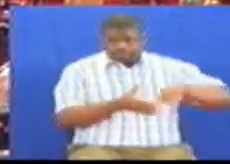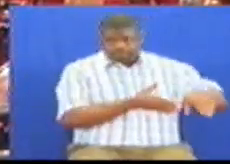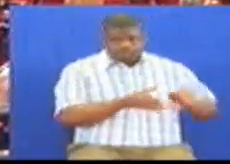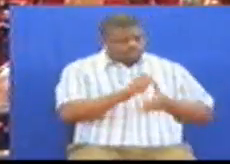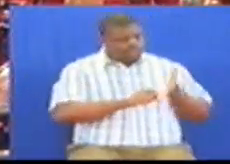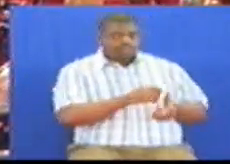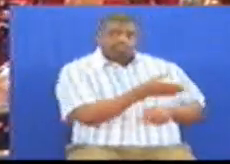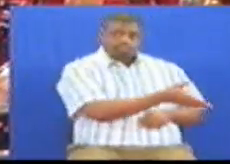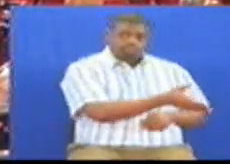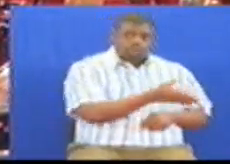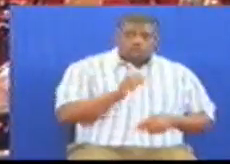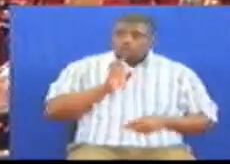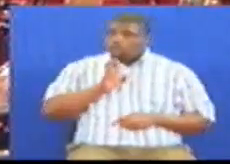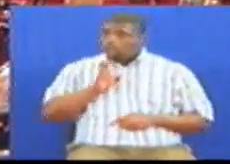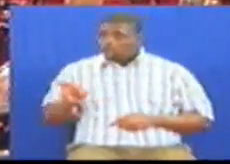mwaka wa fedha